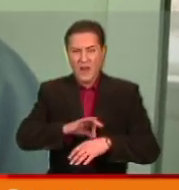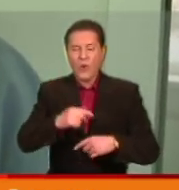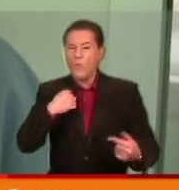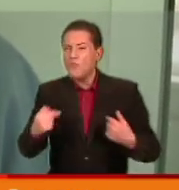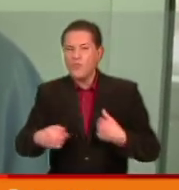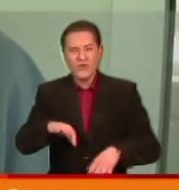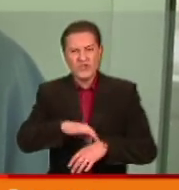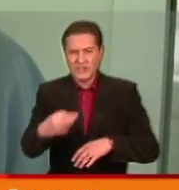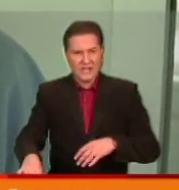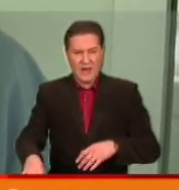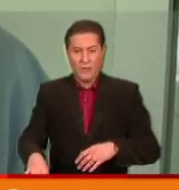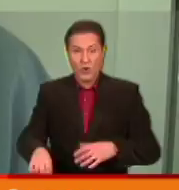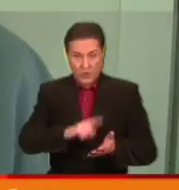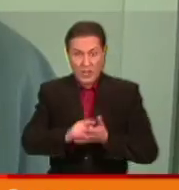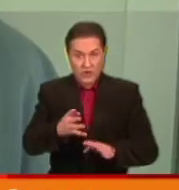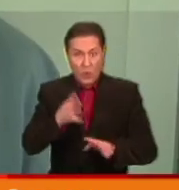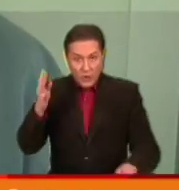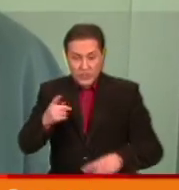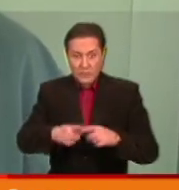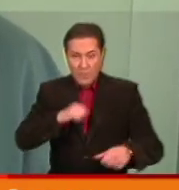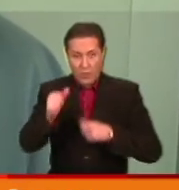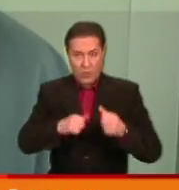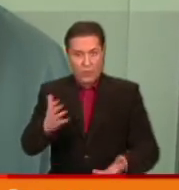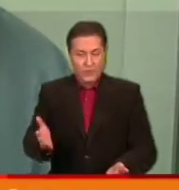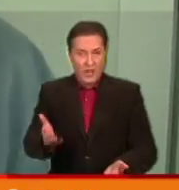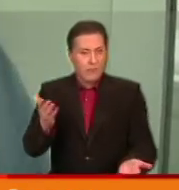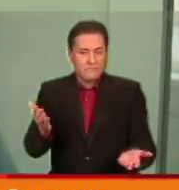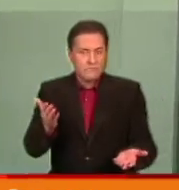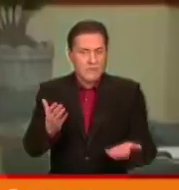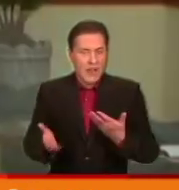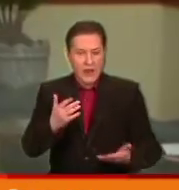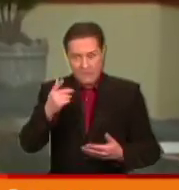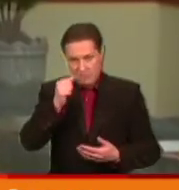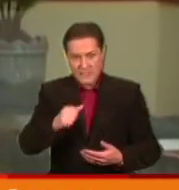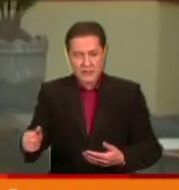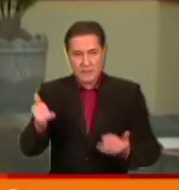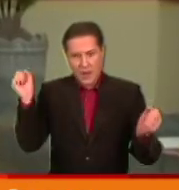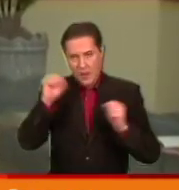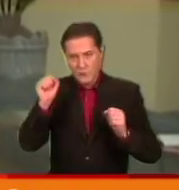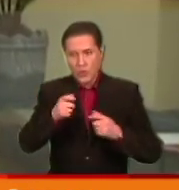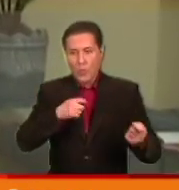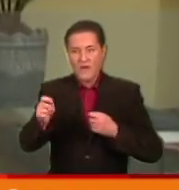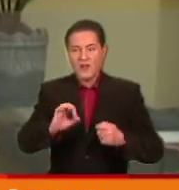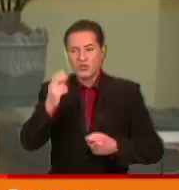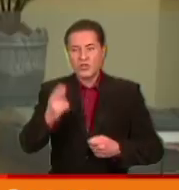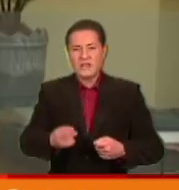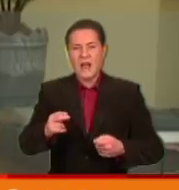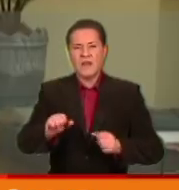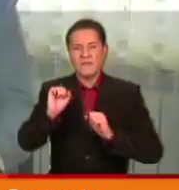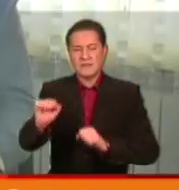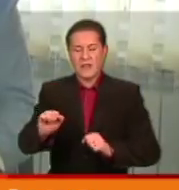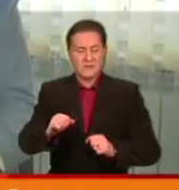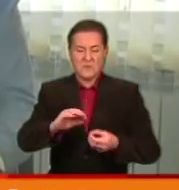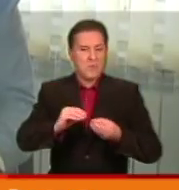повинні чекати чергу сюди по півгода або місяцями. Абсурд. В управлінні соціального захисту проблеми не бачать.